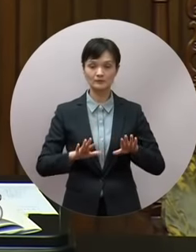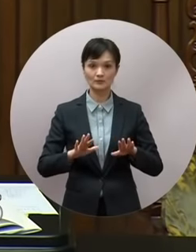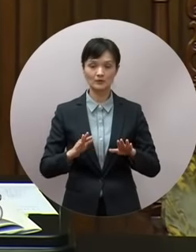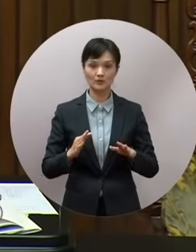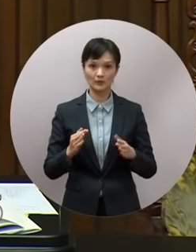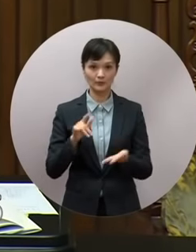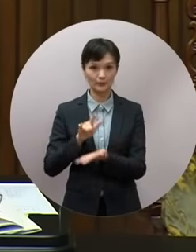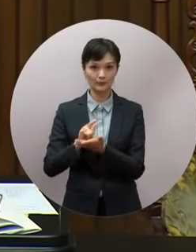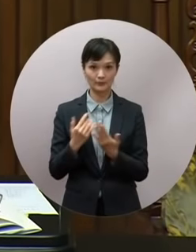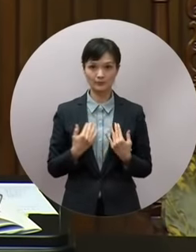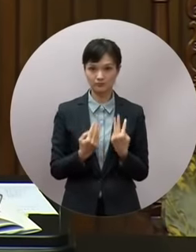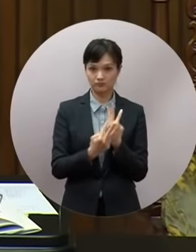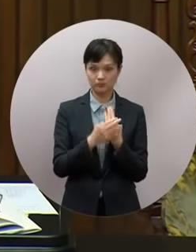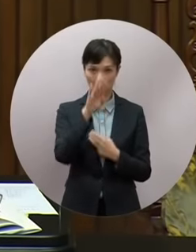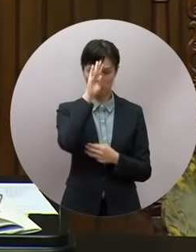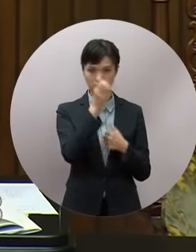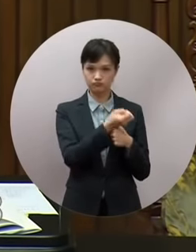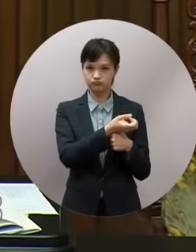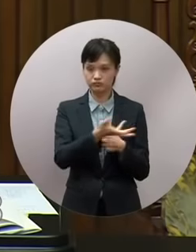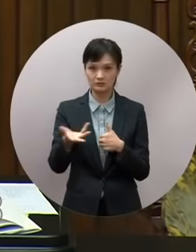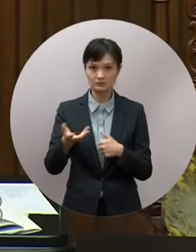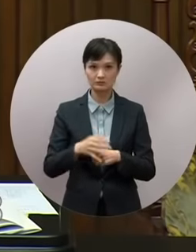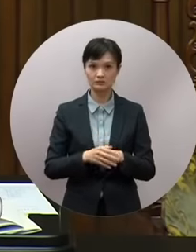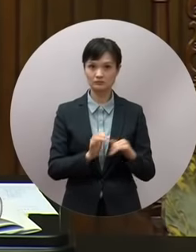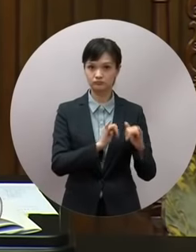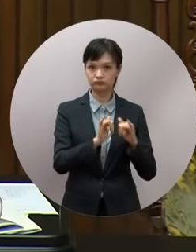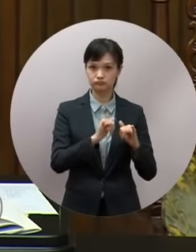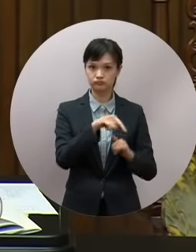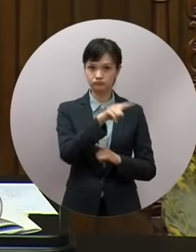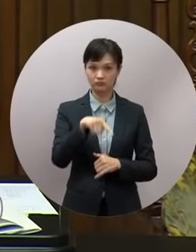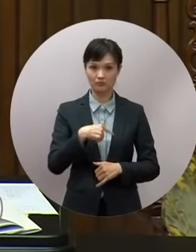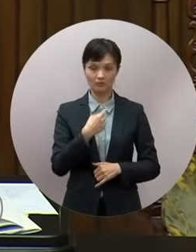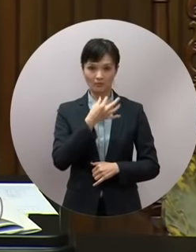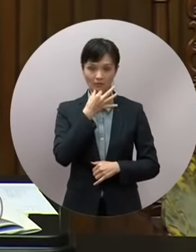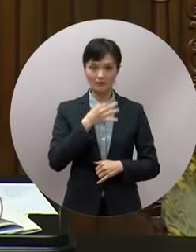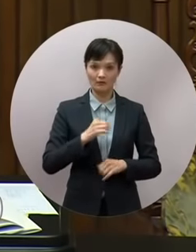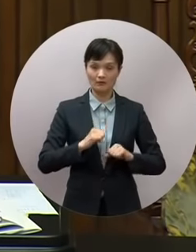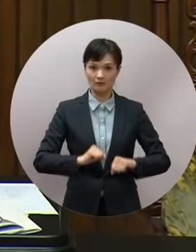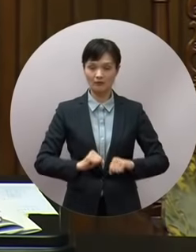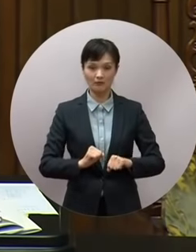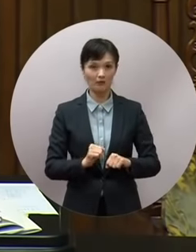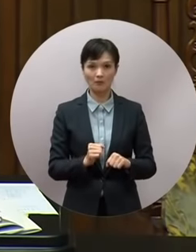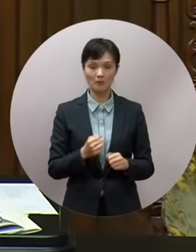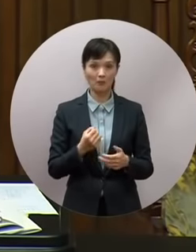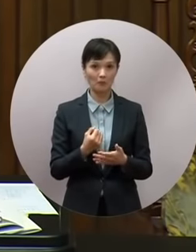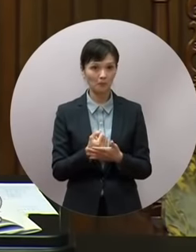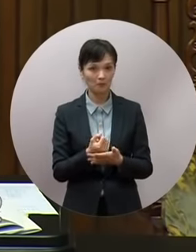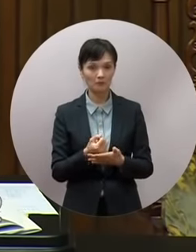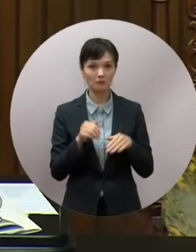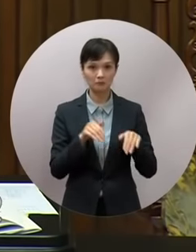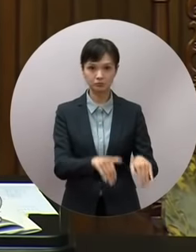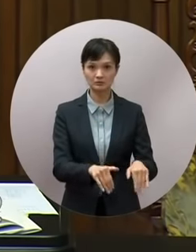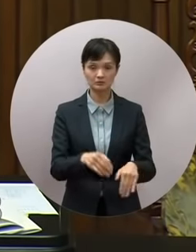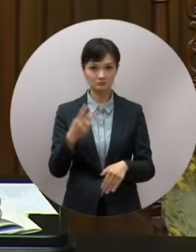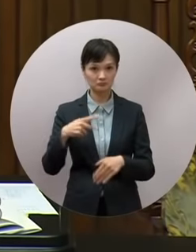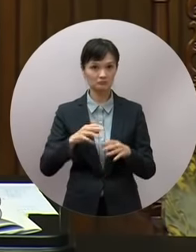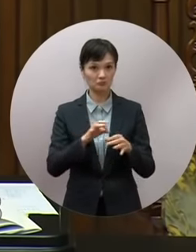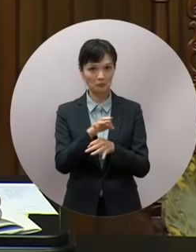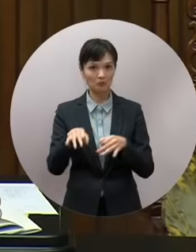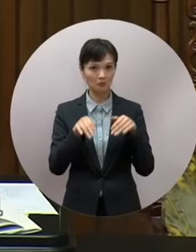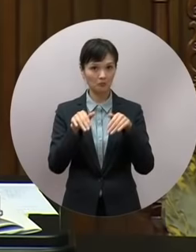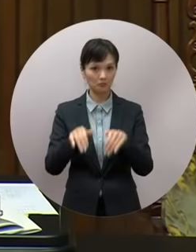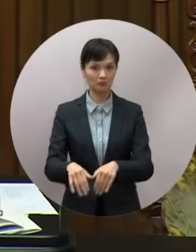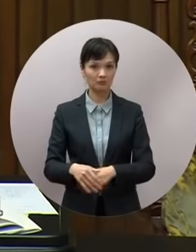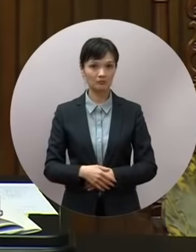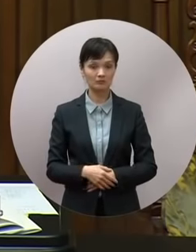炎肆虐全球，民众生命饱受威胁，产业发展与国际交流接受波及。